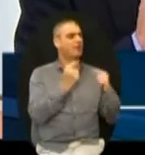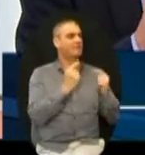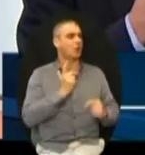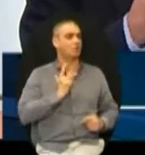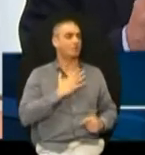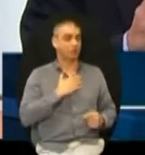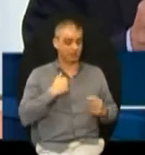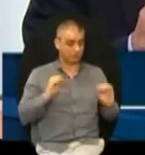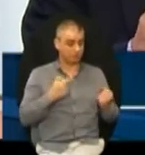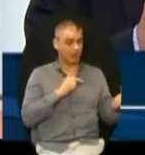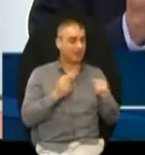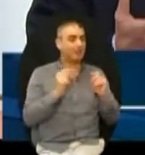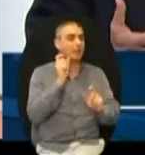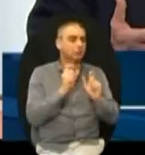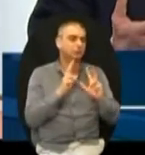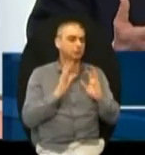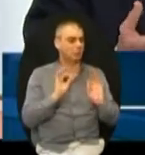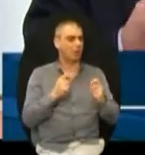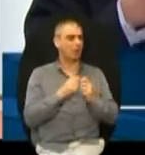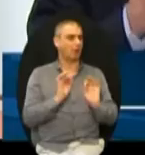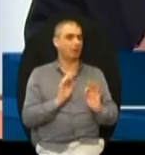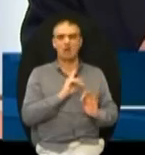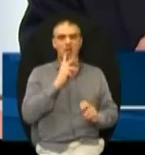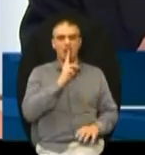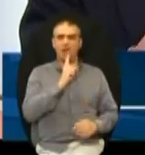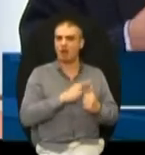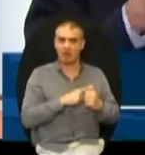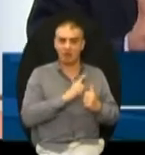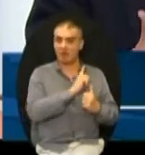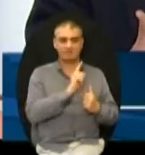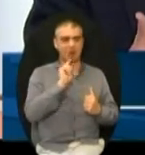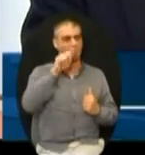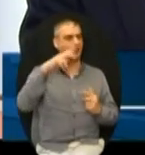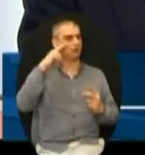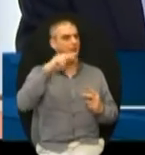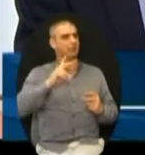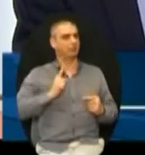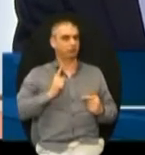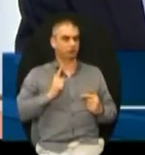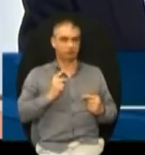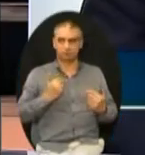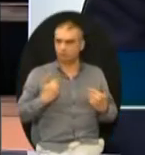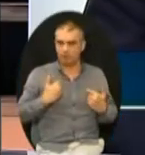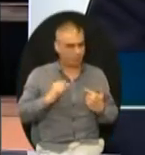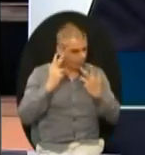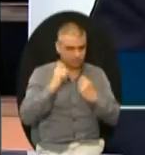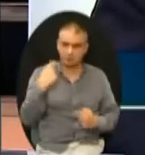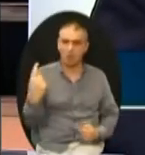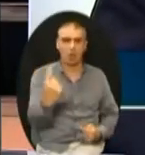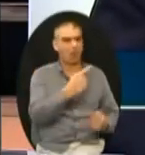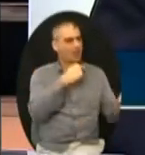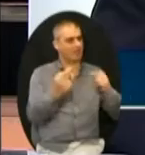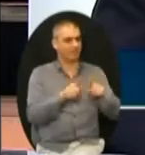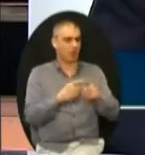אישי אני משתדל להתווכח עם אנשים בצורה עניינית. בלי לקלל וגם בלי להגיע למישורים אישיים. אני לא מצפה שכל אחד